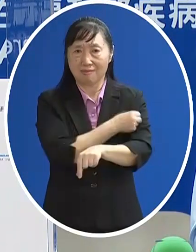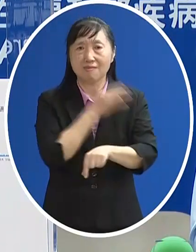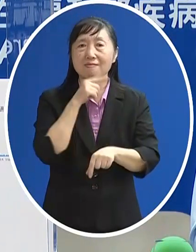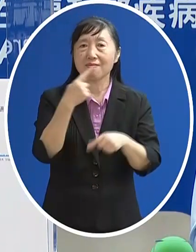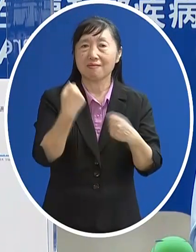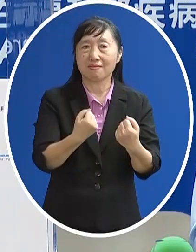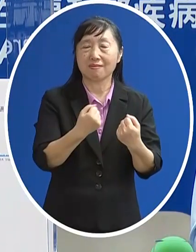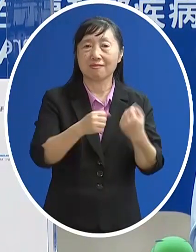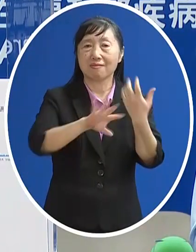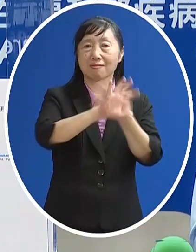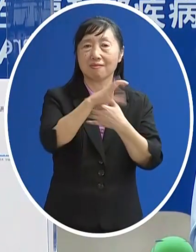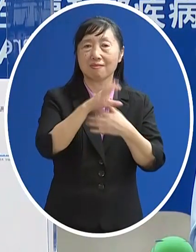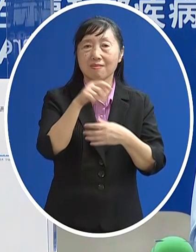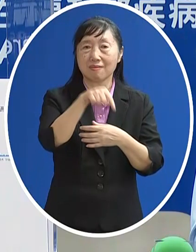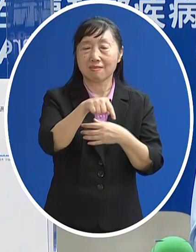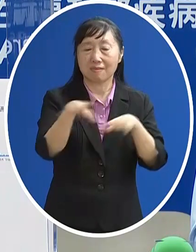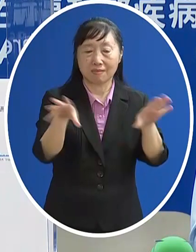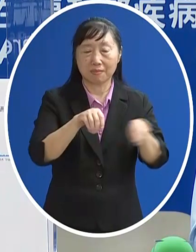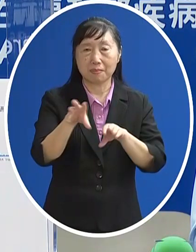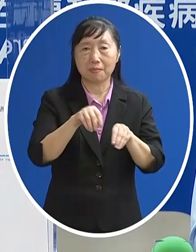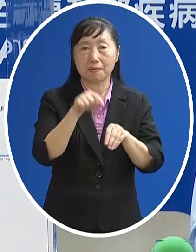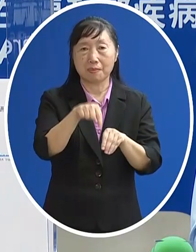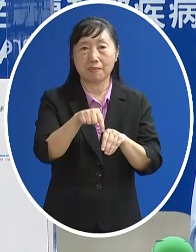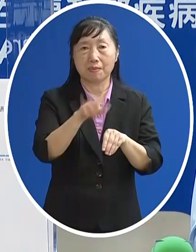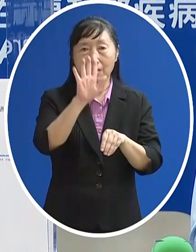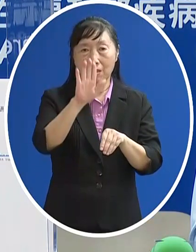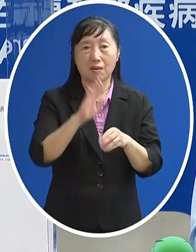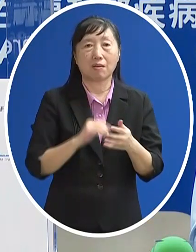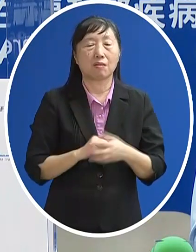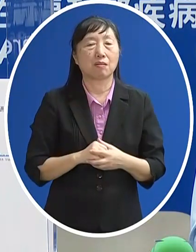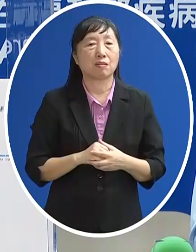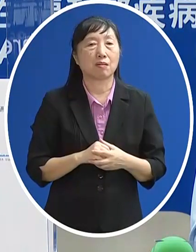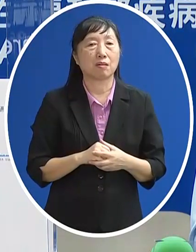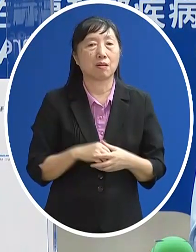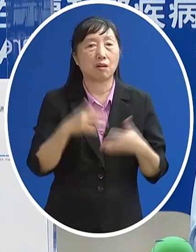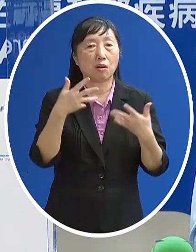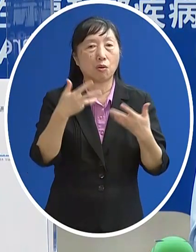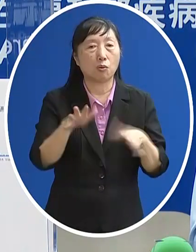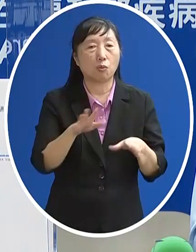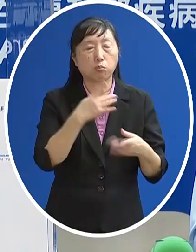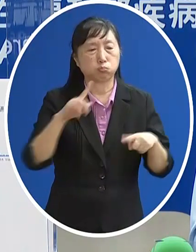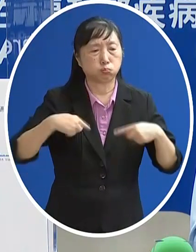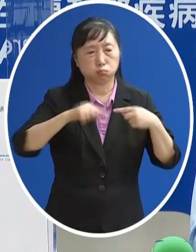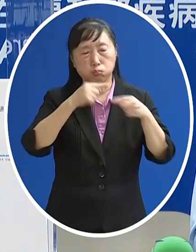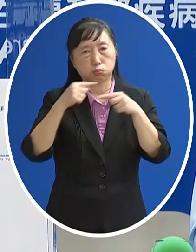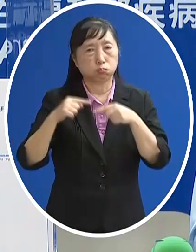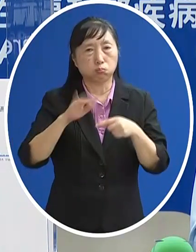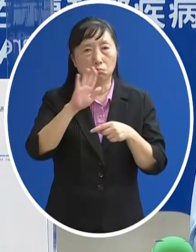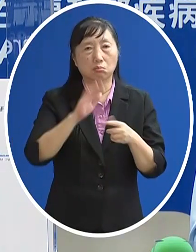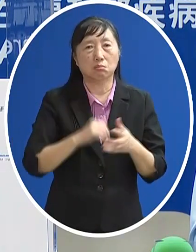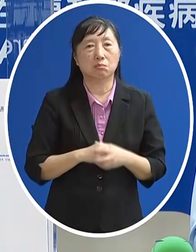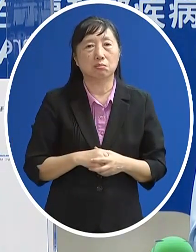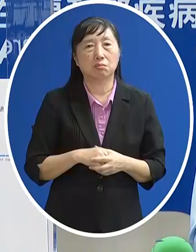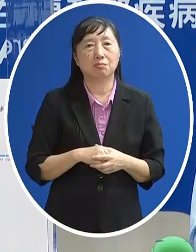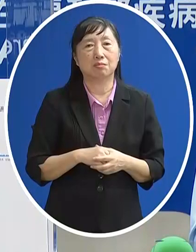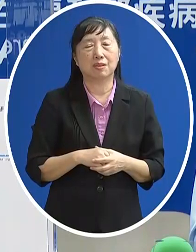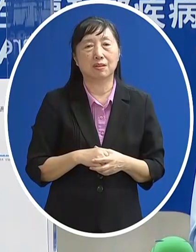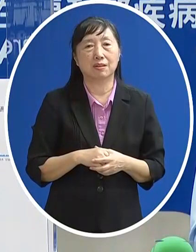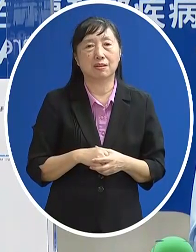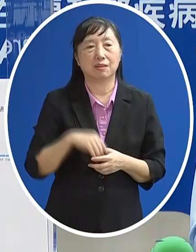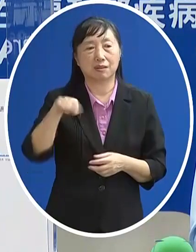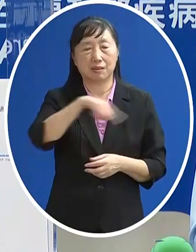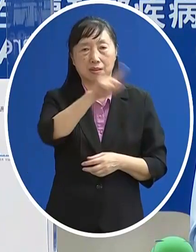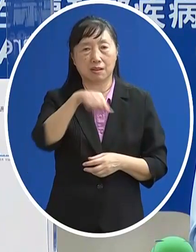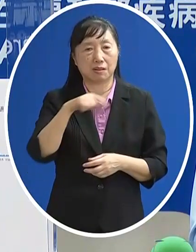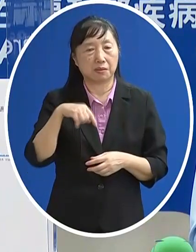际相关的一个资料。那当然有很多的，我讲有很多的一些辩论，好，那不过他们觉得最后的